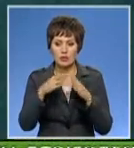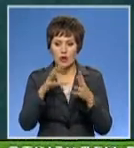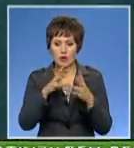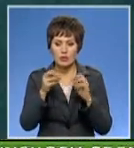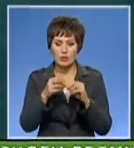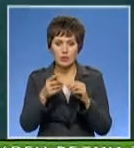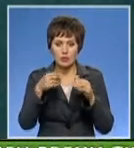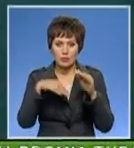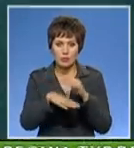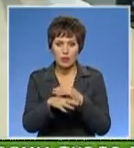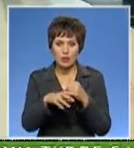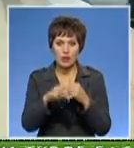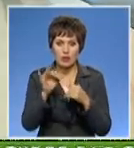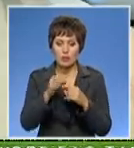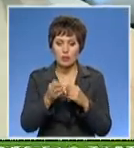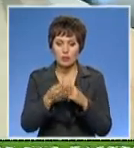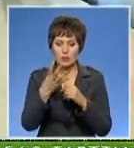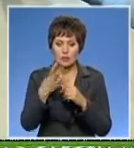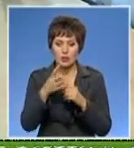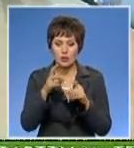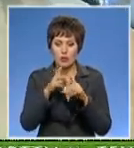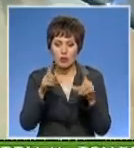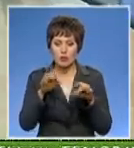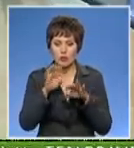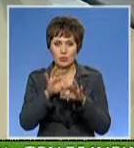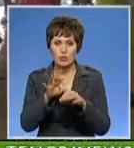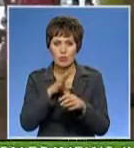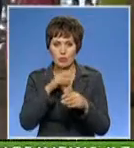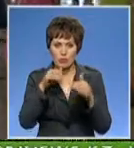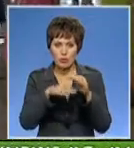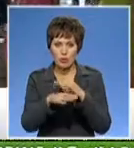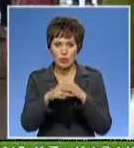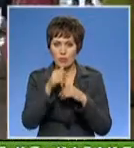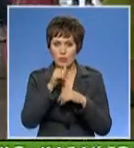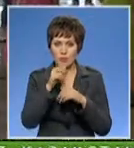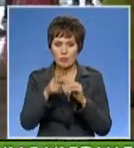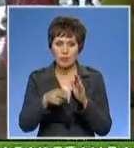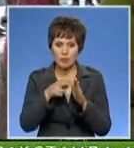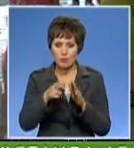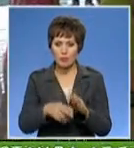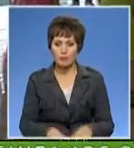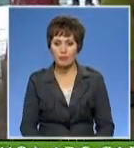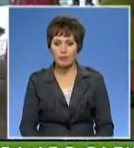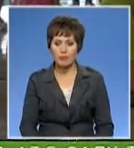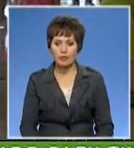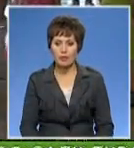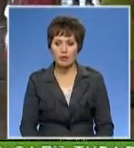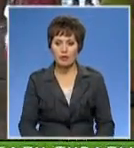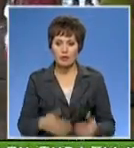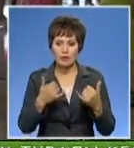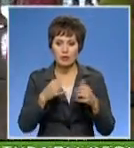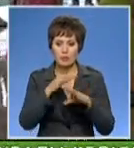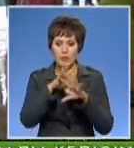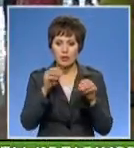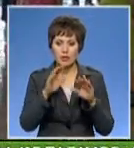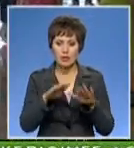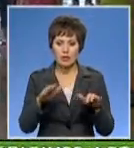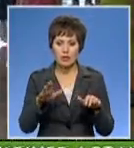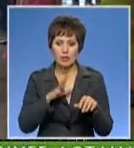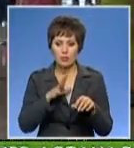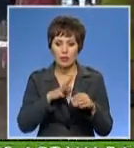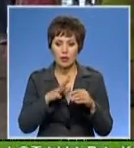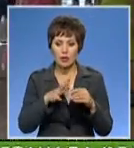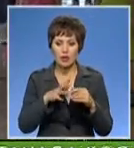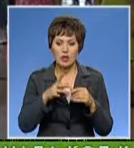танысып, жерасты көлігімен бірнеше бекетті шарлап өтті. 1 маусым күні 15 жасқа дейінгі барлық қала балаларына метромен